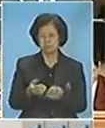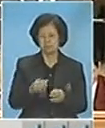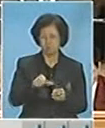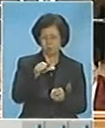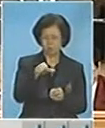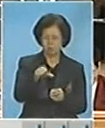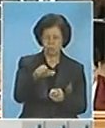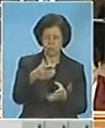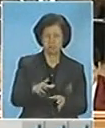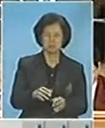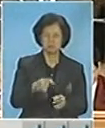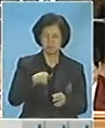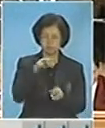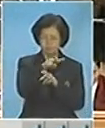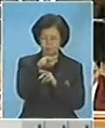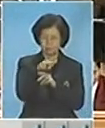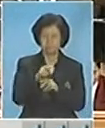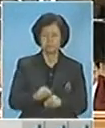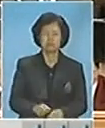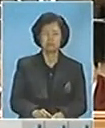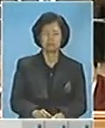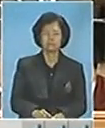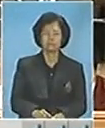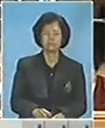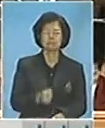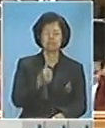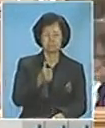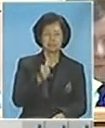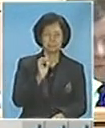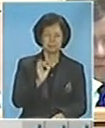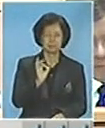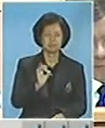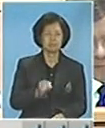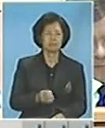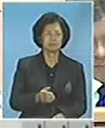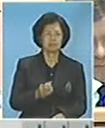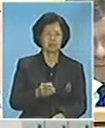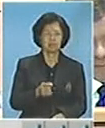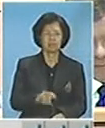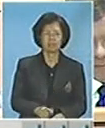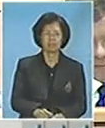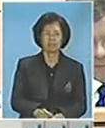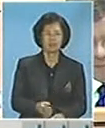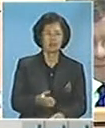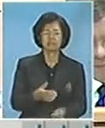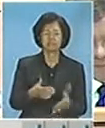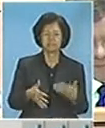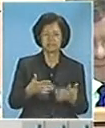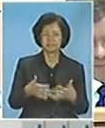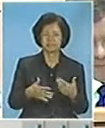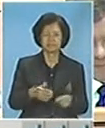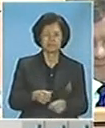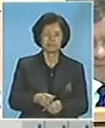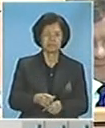ไมค์อยู่ผมควบคุมฮะเชิญครับ ได้ครับท่านประธานที่เคารพเพราะว่าผมไม่ถือสาท่านจ่าประสิทธิ์ซึ่งช